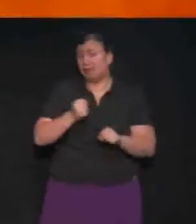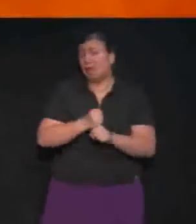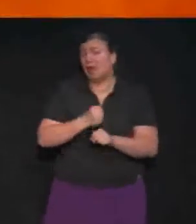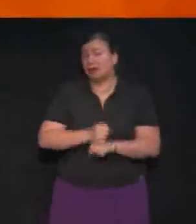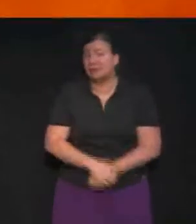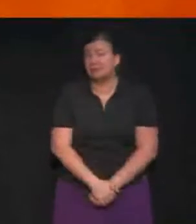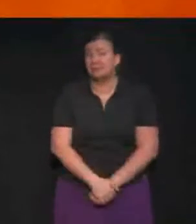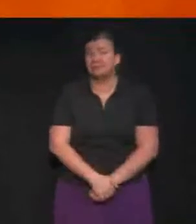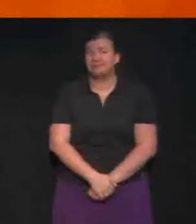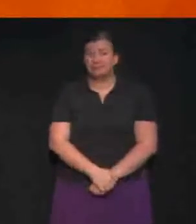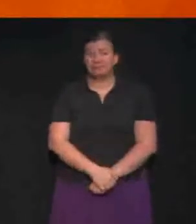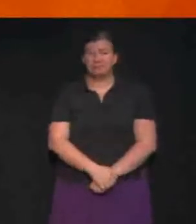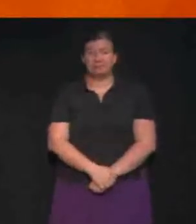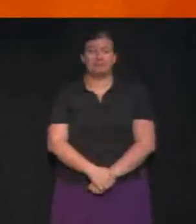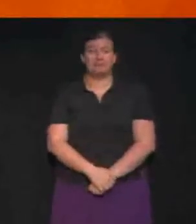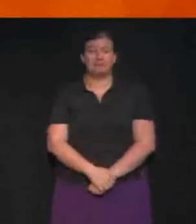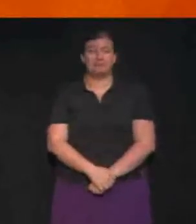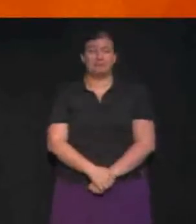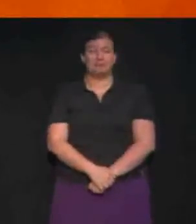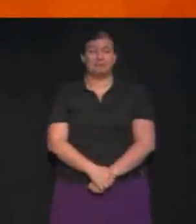gibt es noch eine Frage